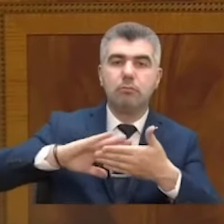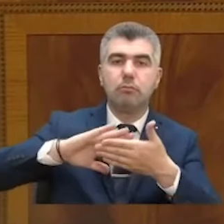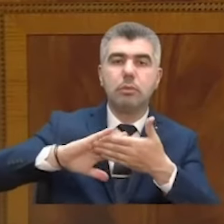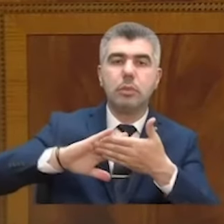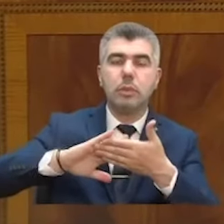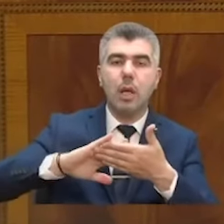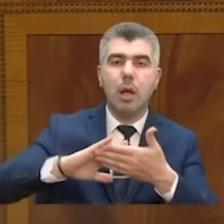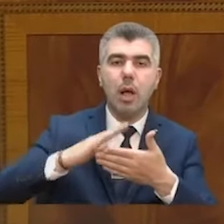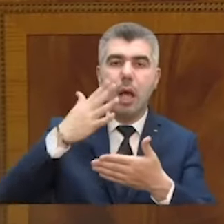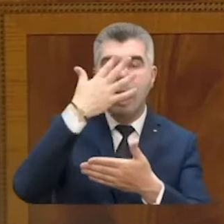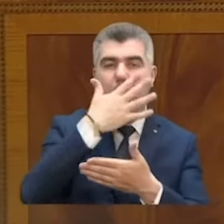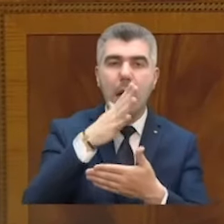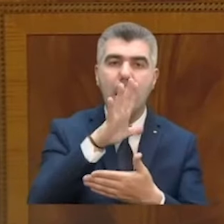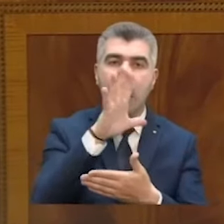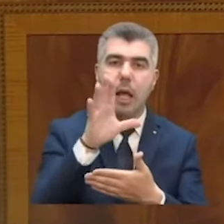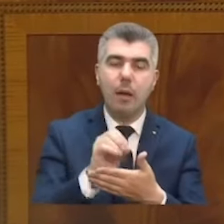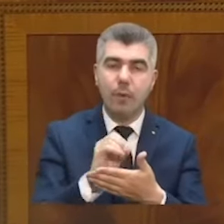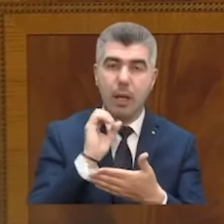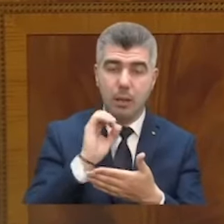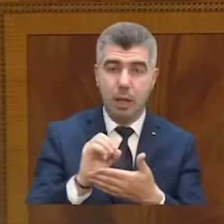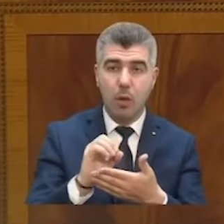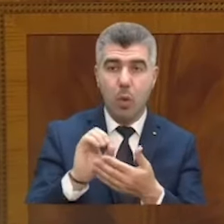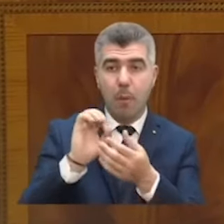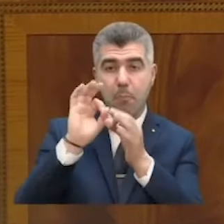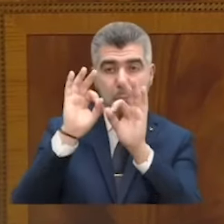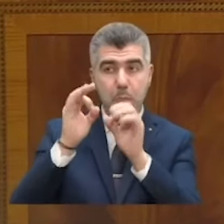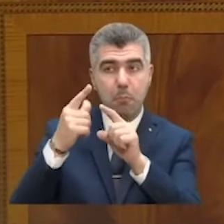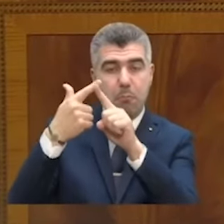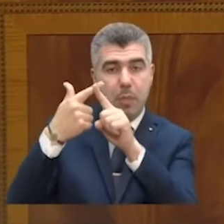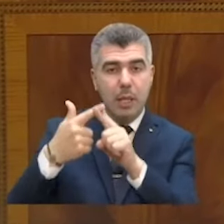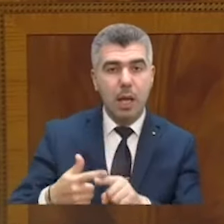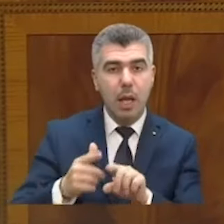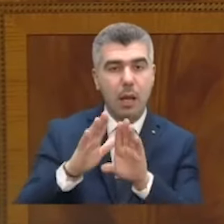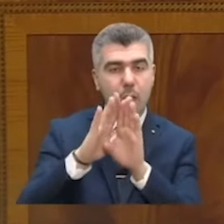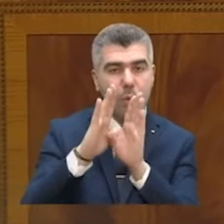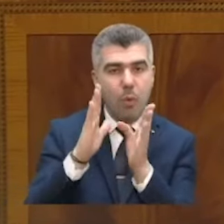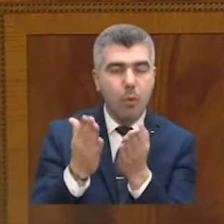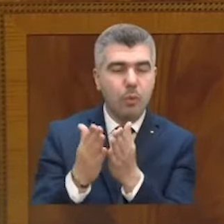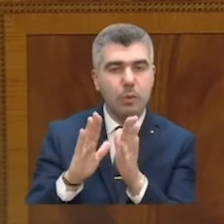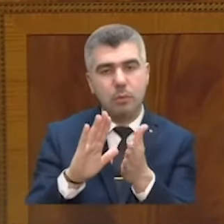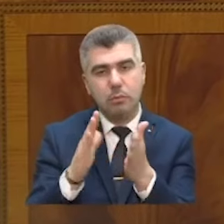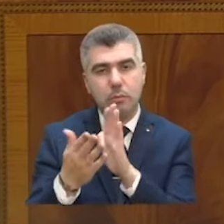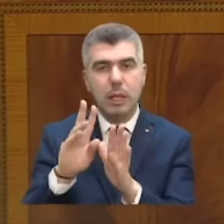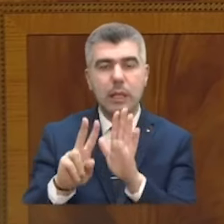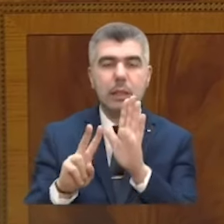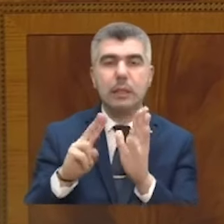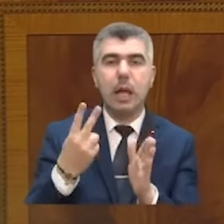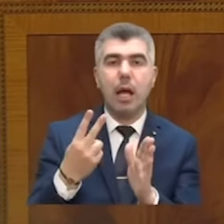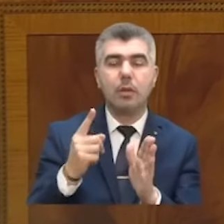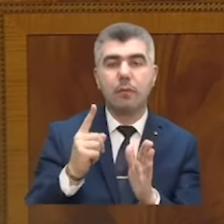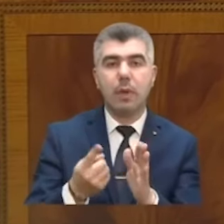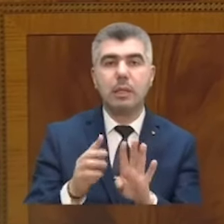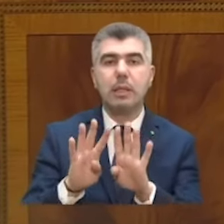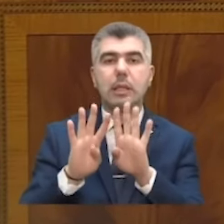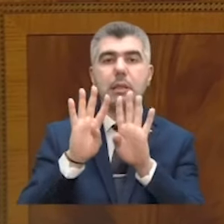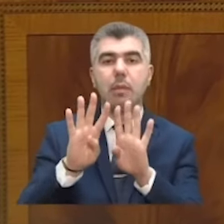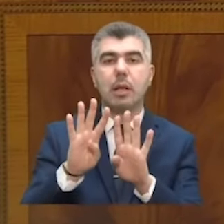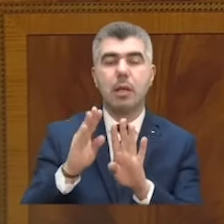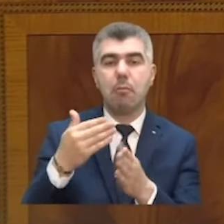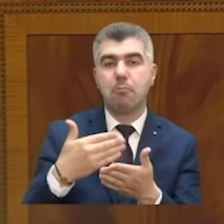وشمال إفريقيا، بكلفة استثمارية إجمالية تبلغ 12.8 مليار ديال